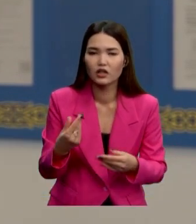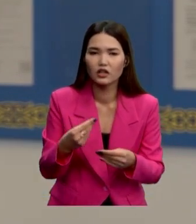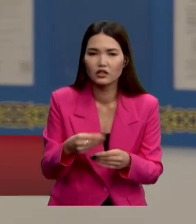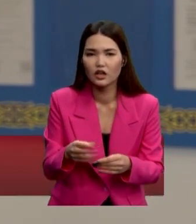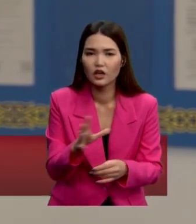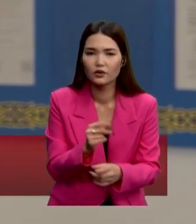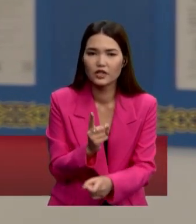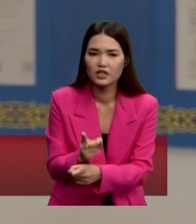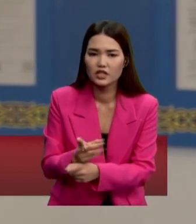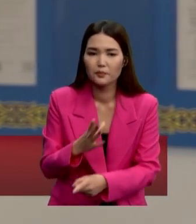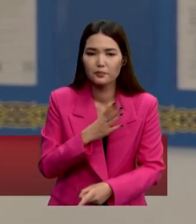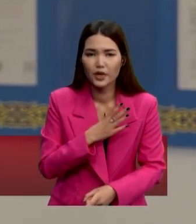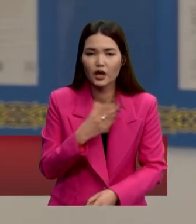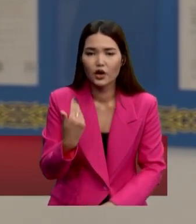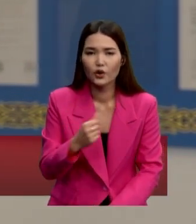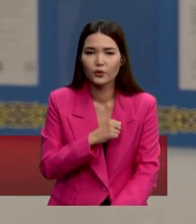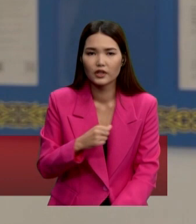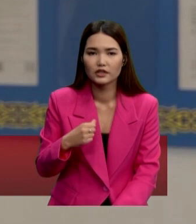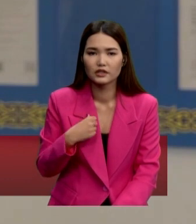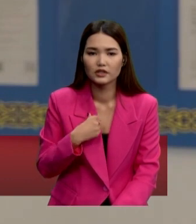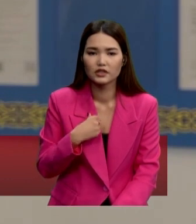салынған. Біз оларды